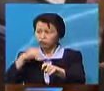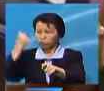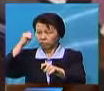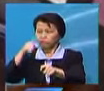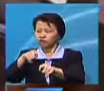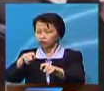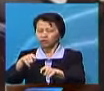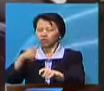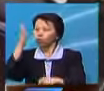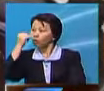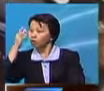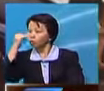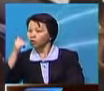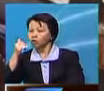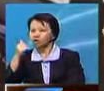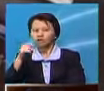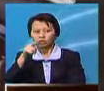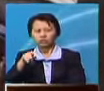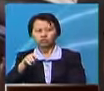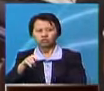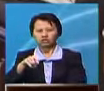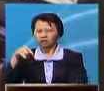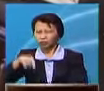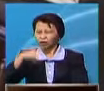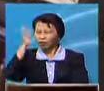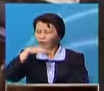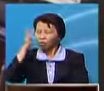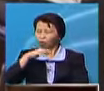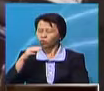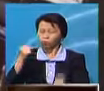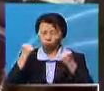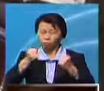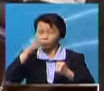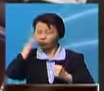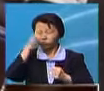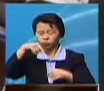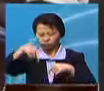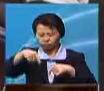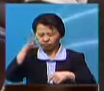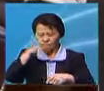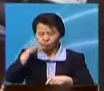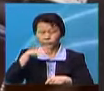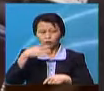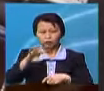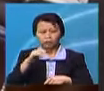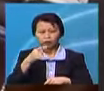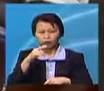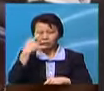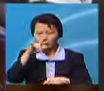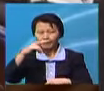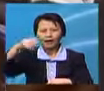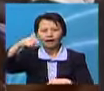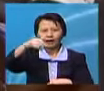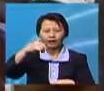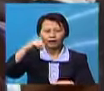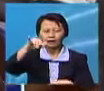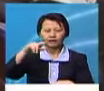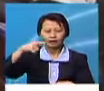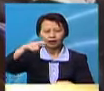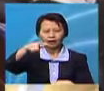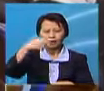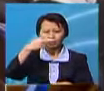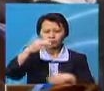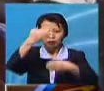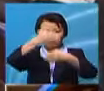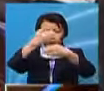ada. Kenapa? Sini datang bau. Memang kuat. Lepas tu ada nampak lalat-lalat sikit kan. Kat